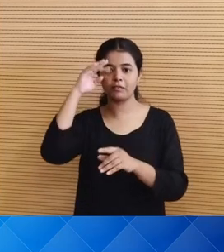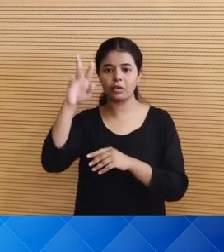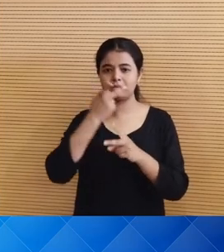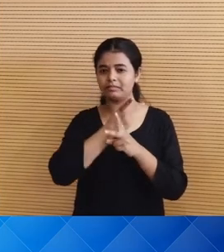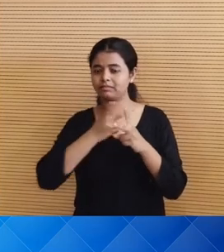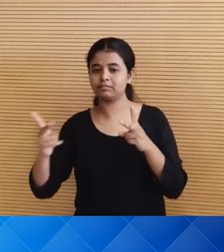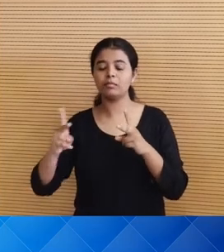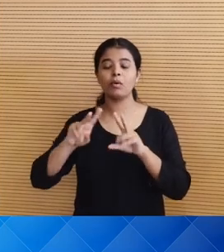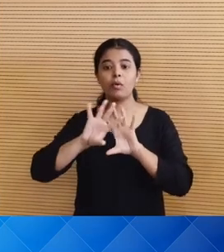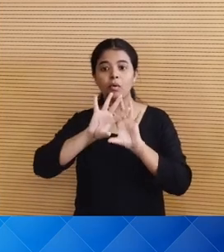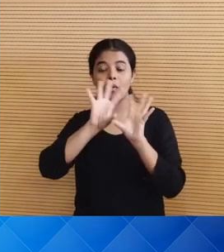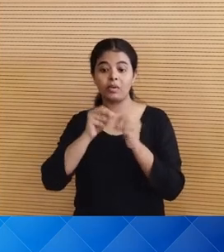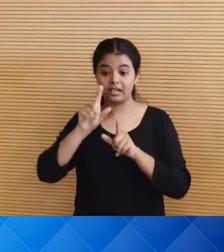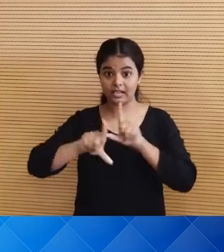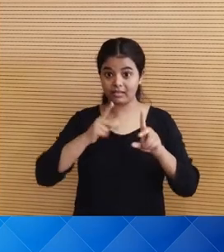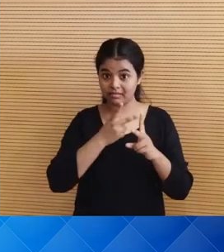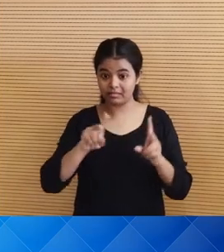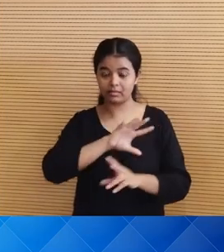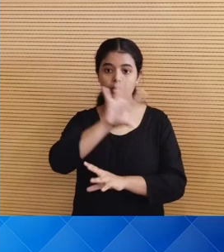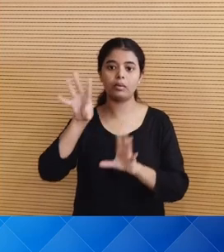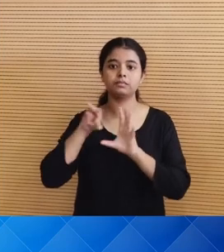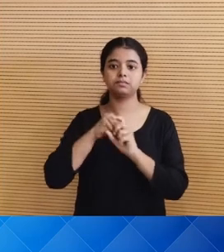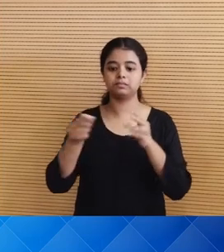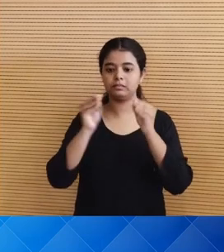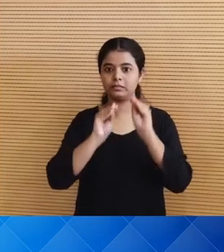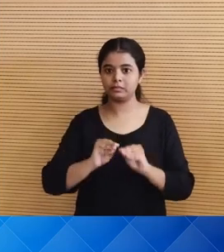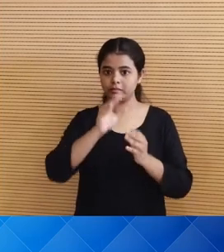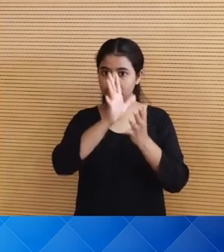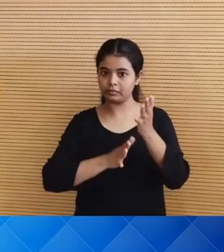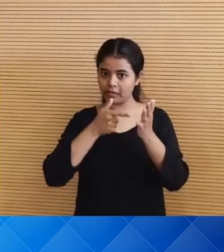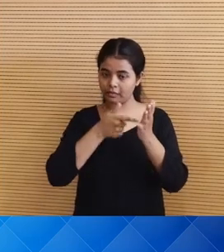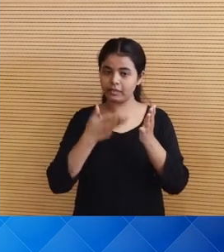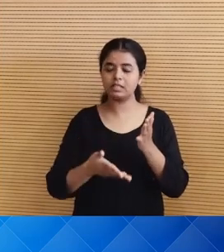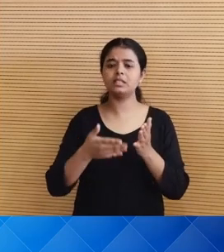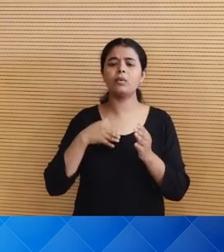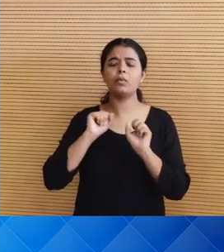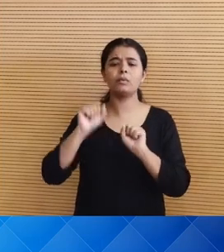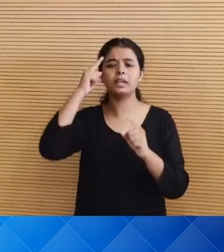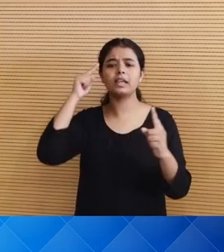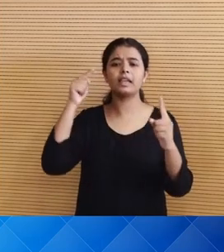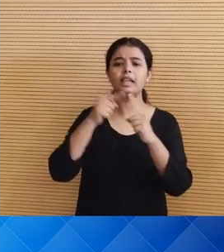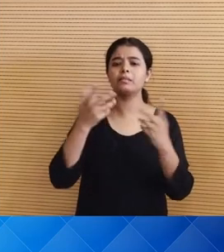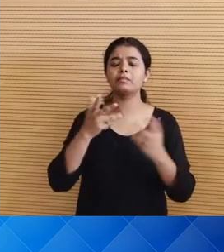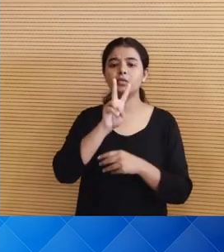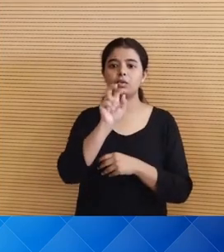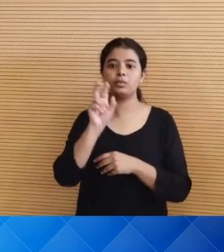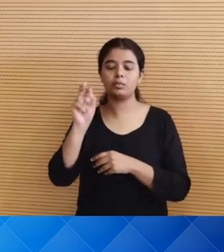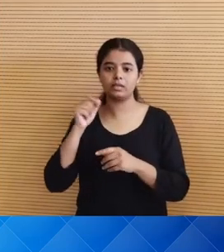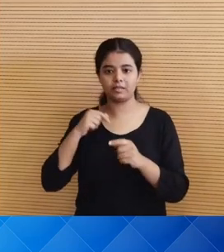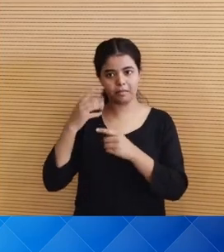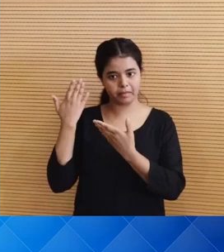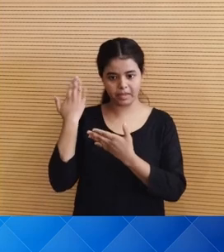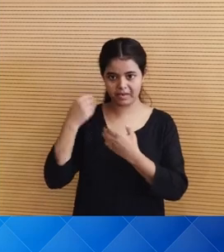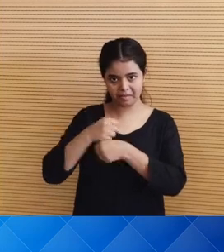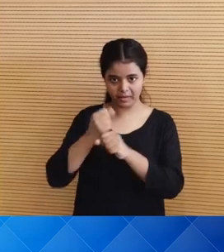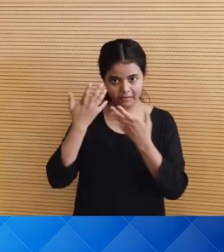समायोजन हो सके, ऐसी संस्तुति की गई है। ऐसी राष्ट्रीय शिक्षा नीति 2020 के उद्देश्यों की पूर्ति की ओर बढ़ते हुए आज हम